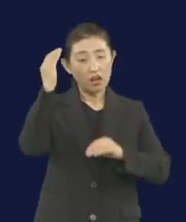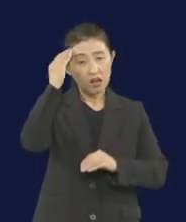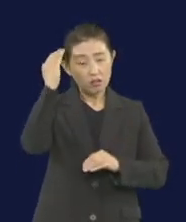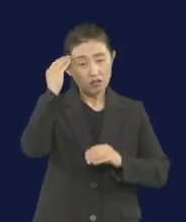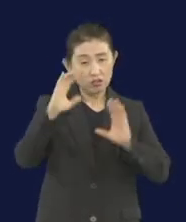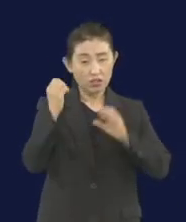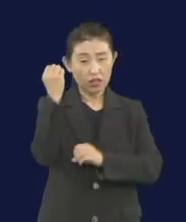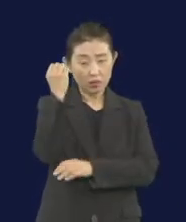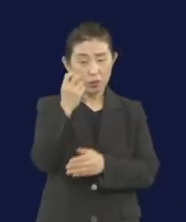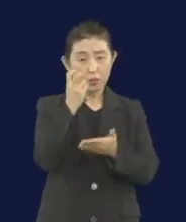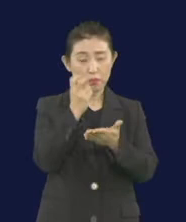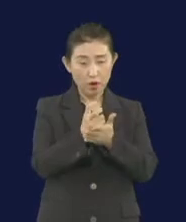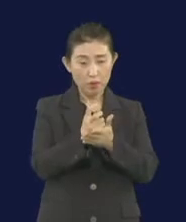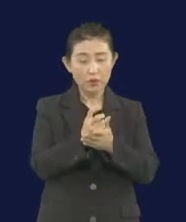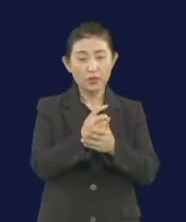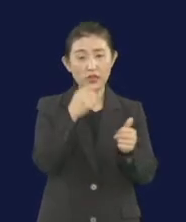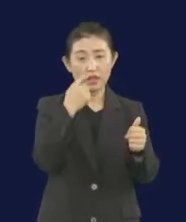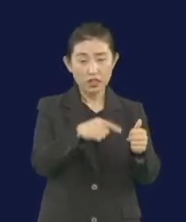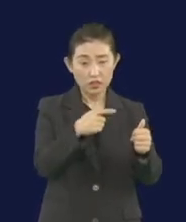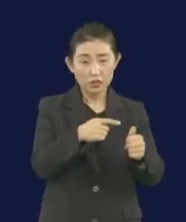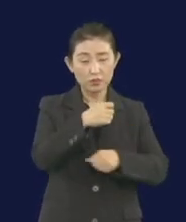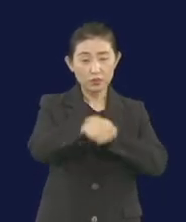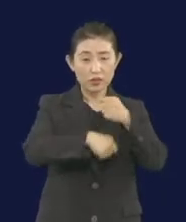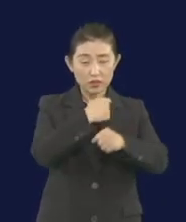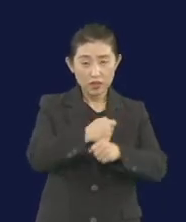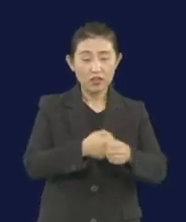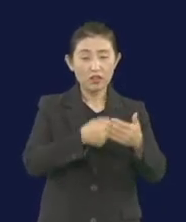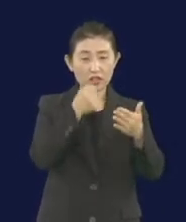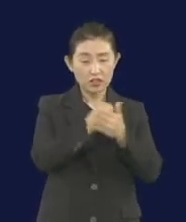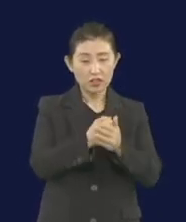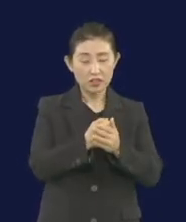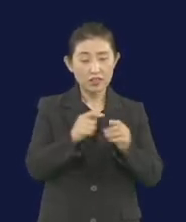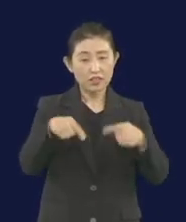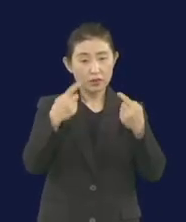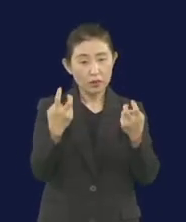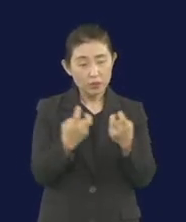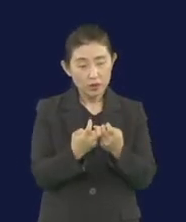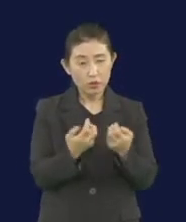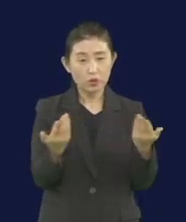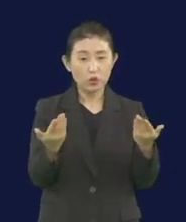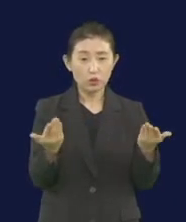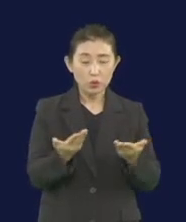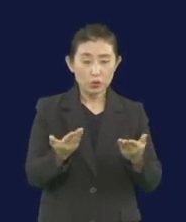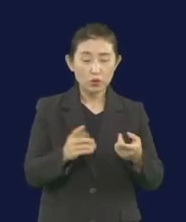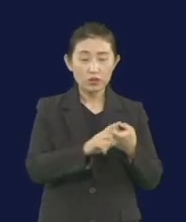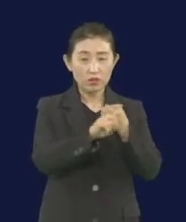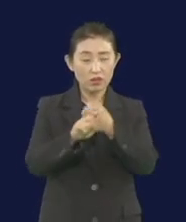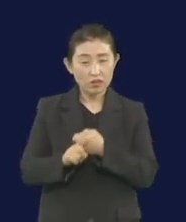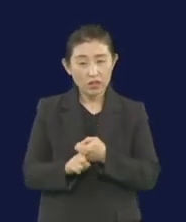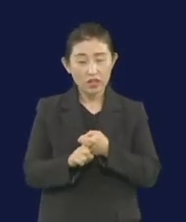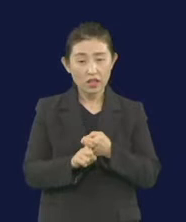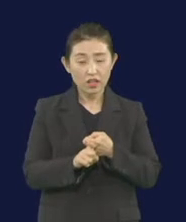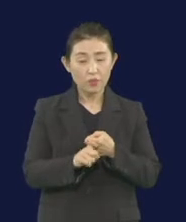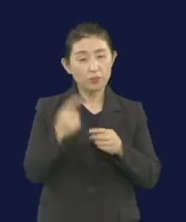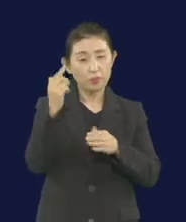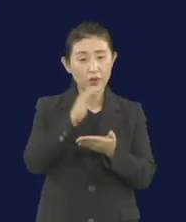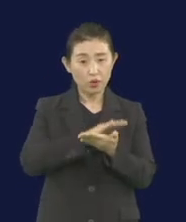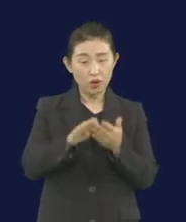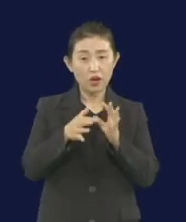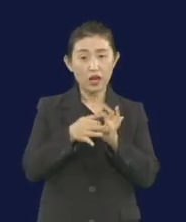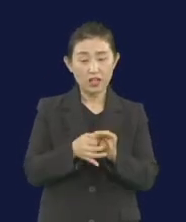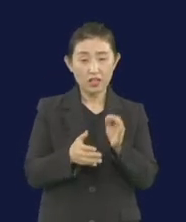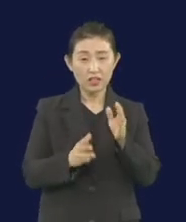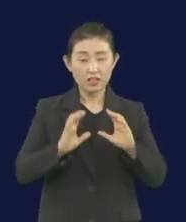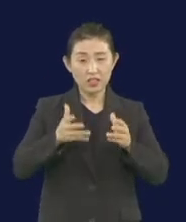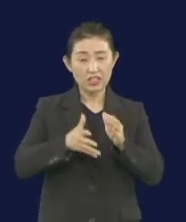가치와 이념을 교육하고 민주적 의사결정 구조 절차와 참여 방식, 노동, 연대, 환경, 평화 등의 가치와 세계